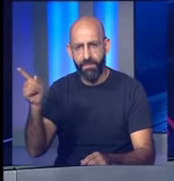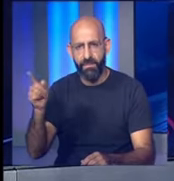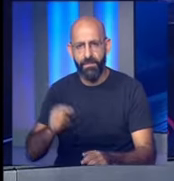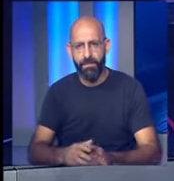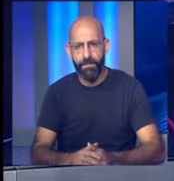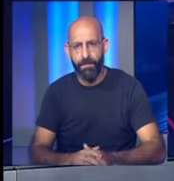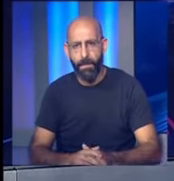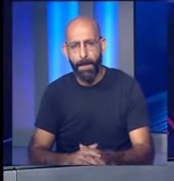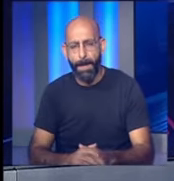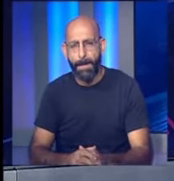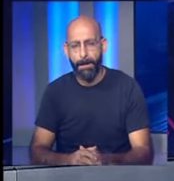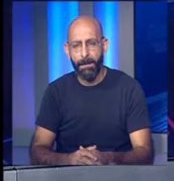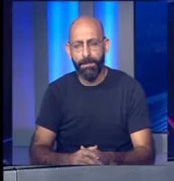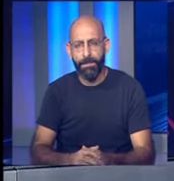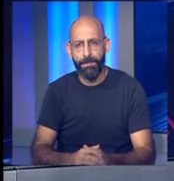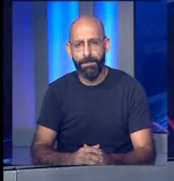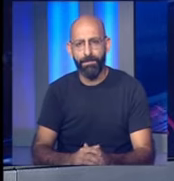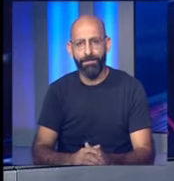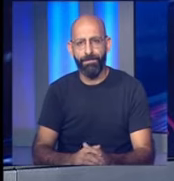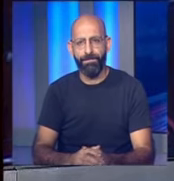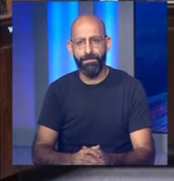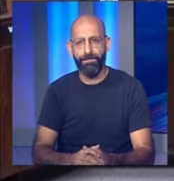سقطت إسرائيل سقط العالم.